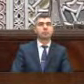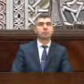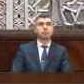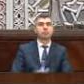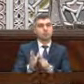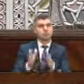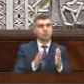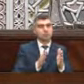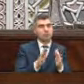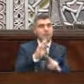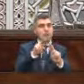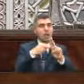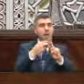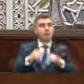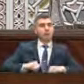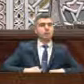سيد الوزير فيما تبقى من الوقت.